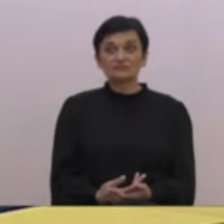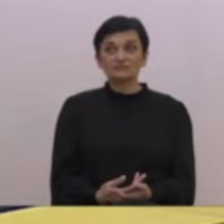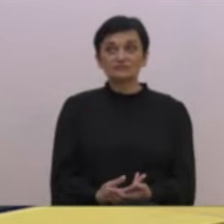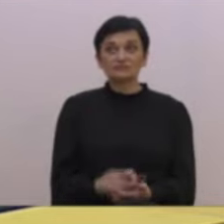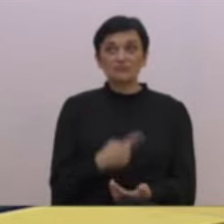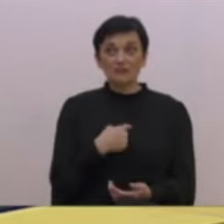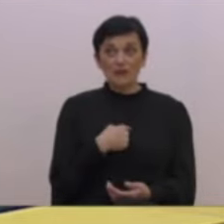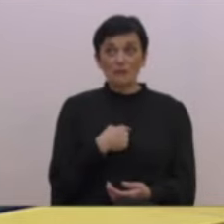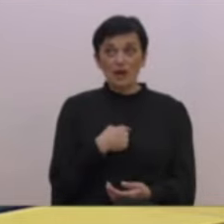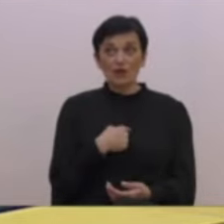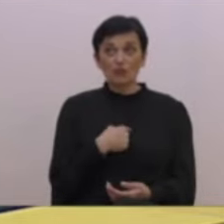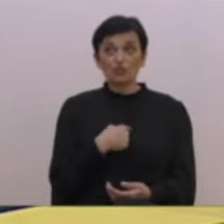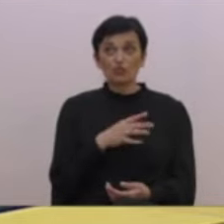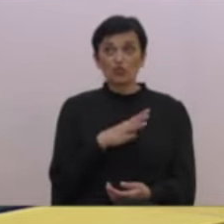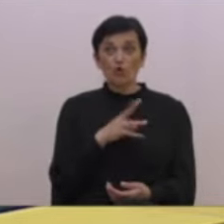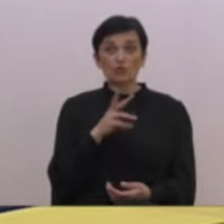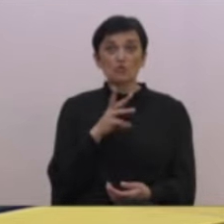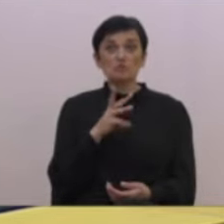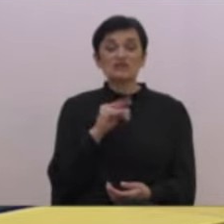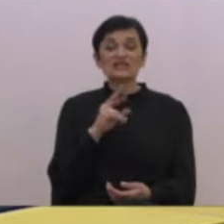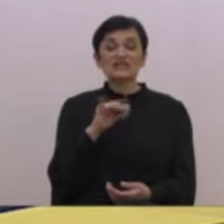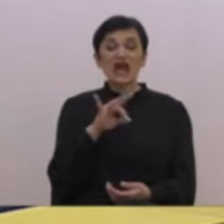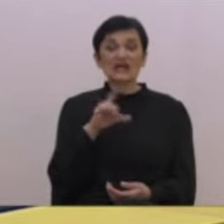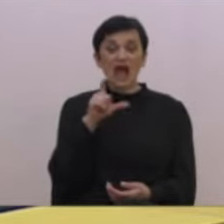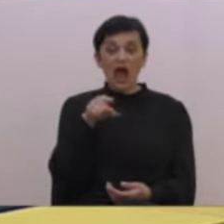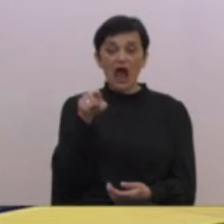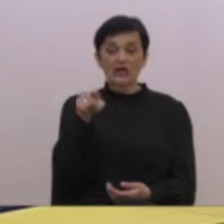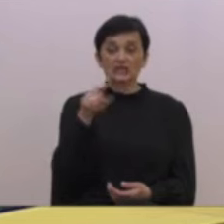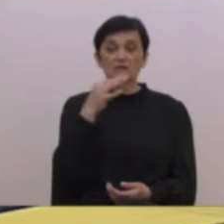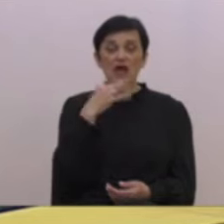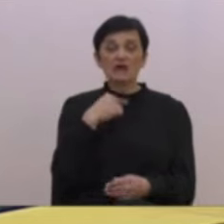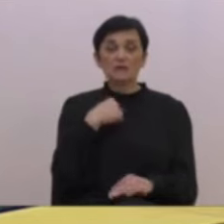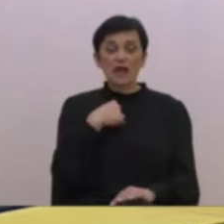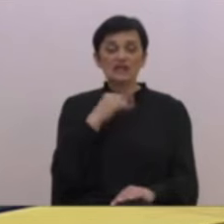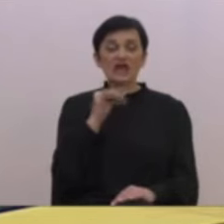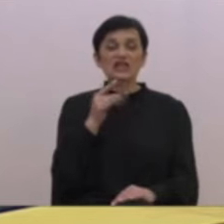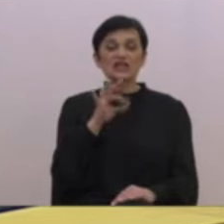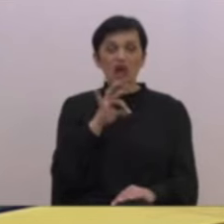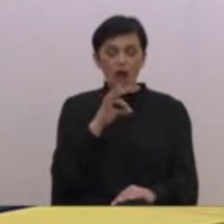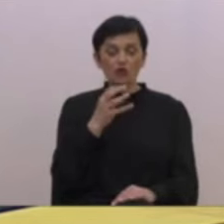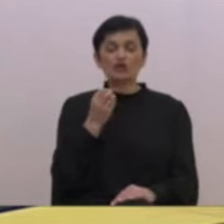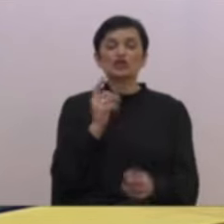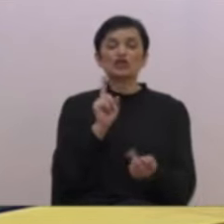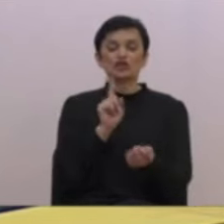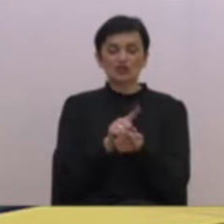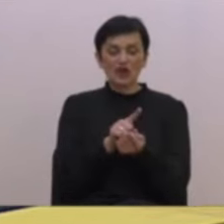მე მქონდა მამუკამ დინარაძესთან. მერე მე და იაგო კიდე შევხვდით მამუკამ დინარაძეს.